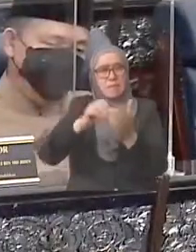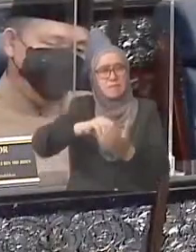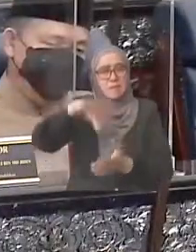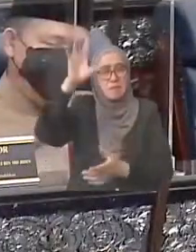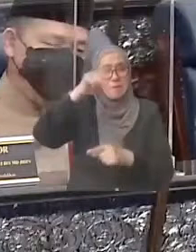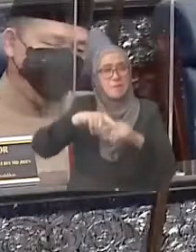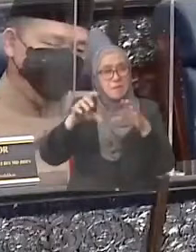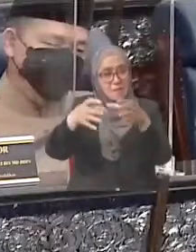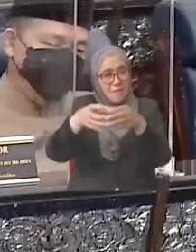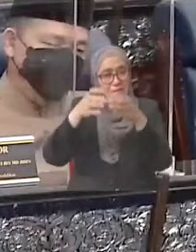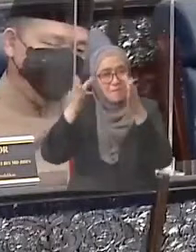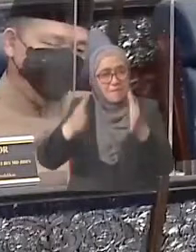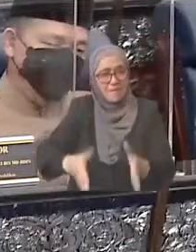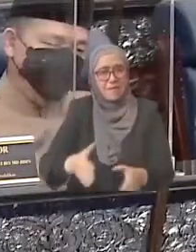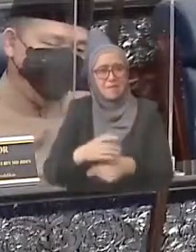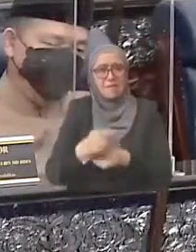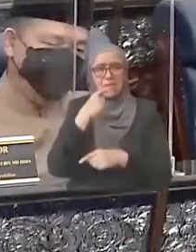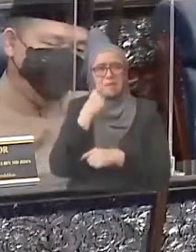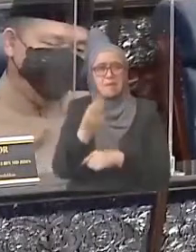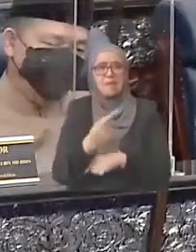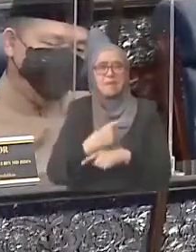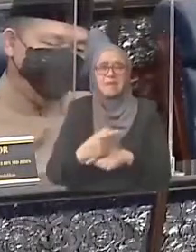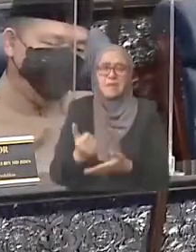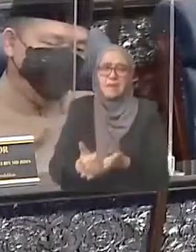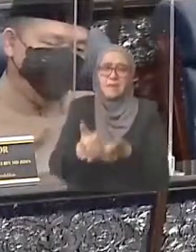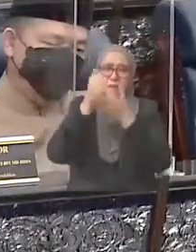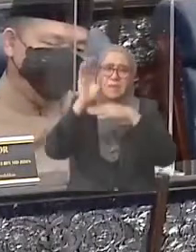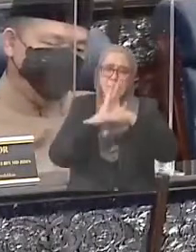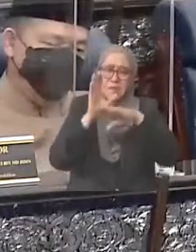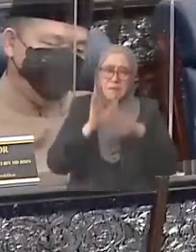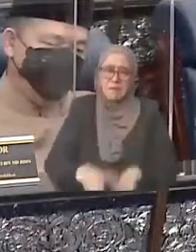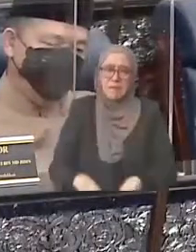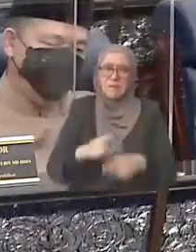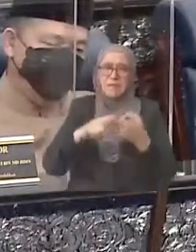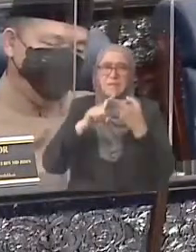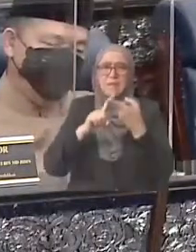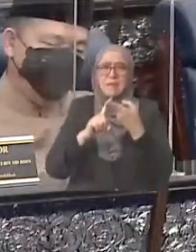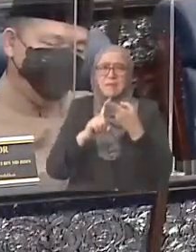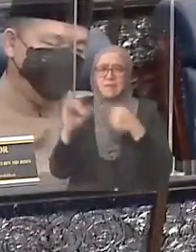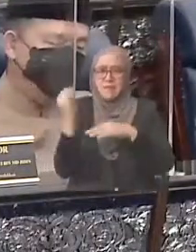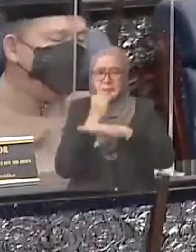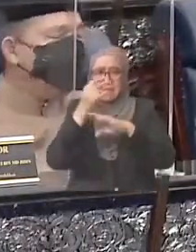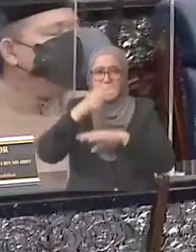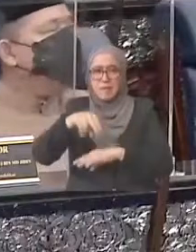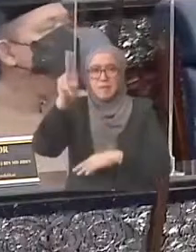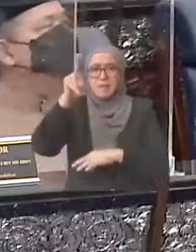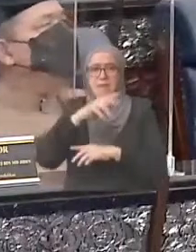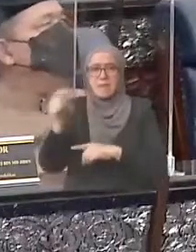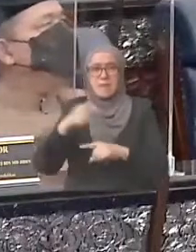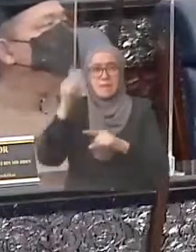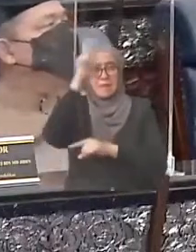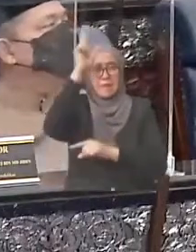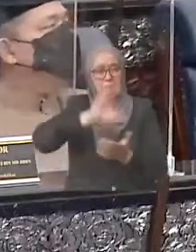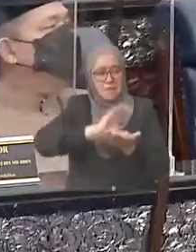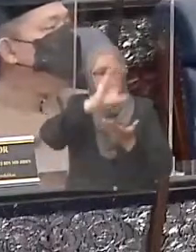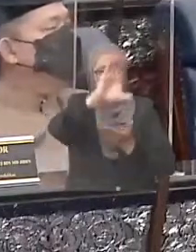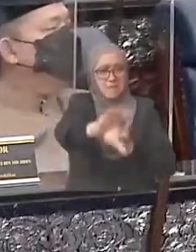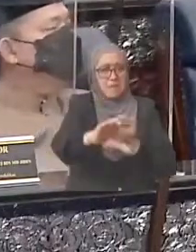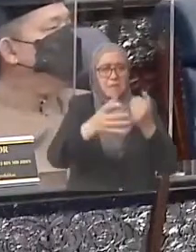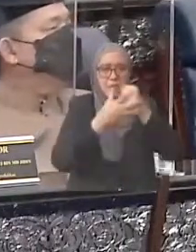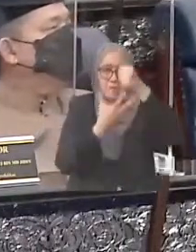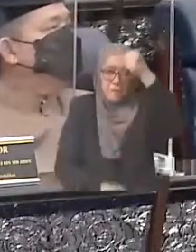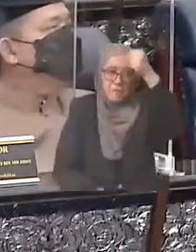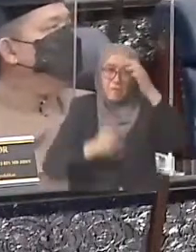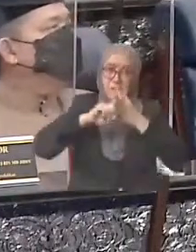ramai pesawat Ani dan pengusaha industri halal serta membantu mereka sekiranya ditimpa bencana kerajaan akan menyalurkan dana permulaan sebanyak 10